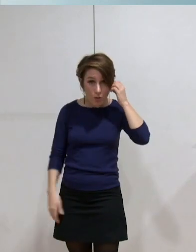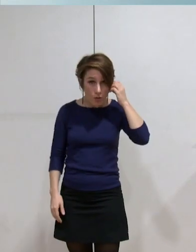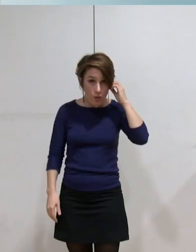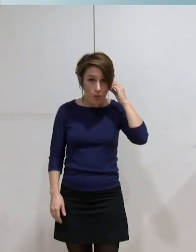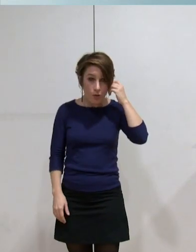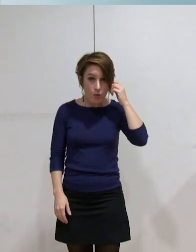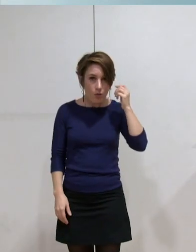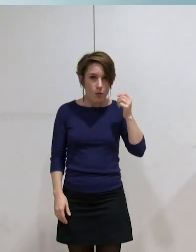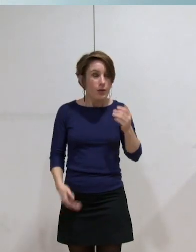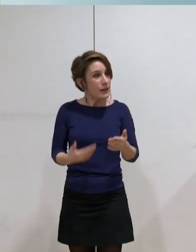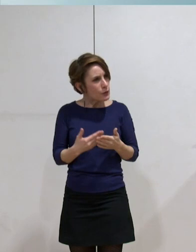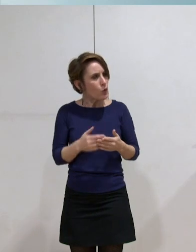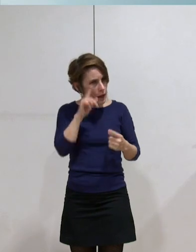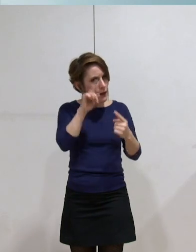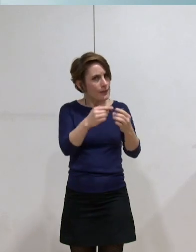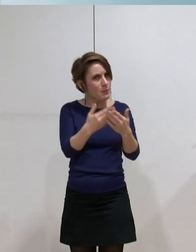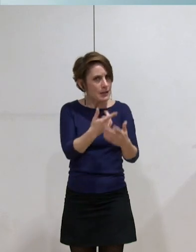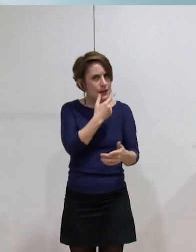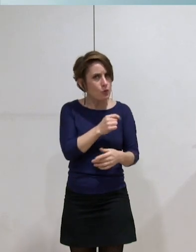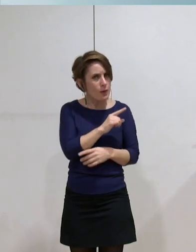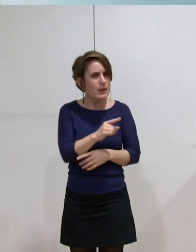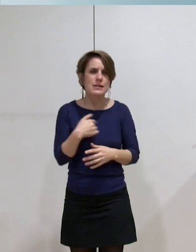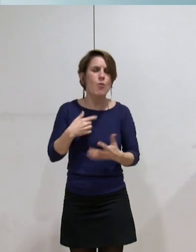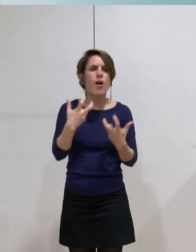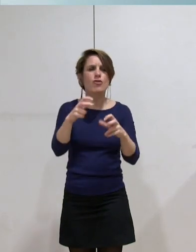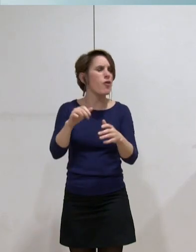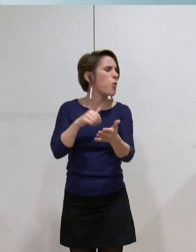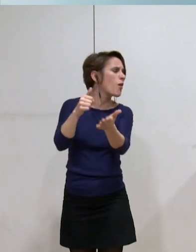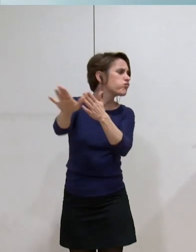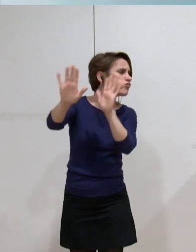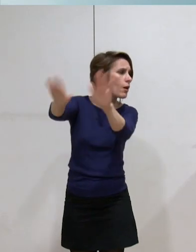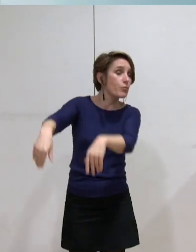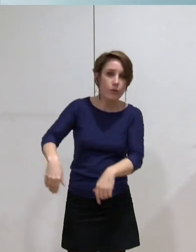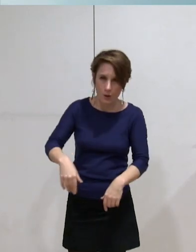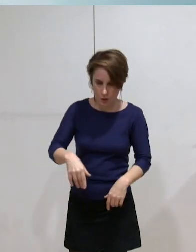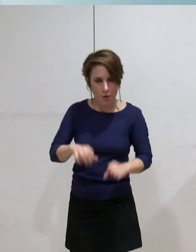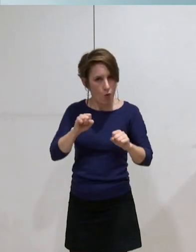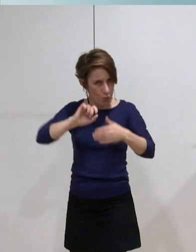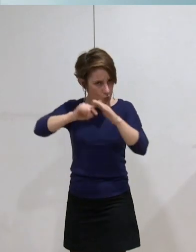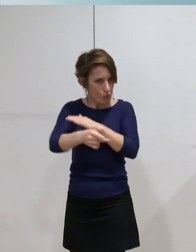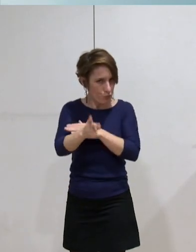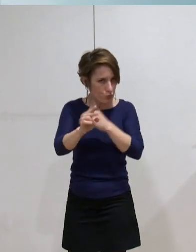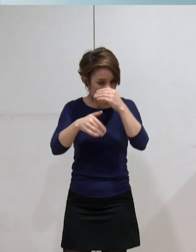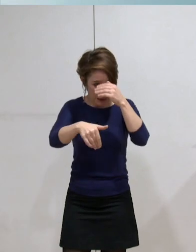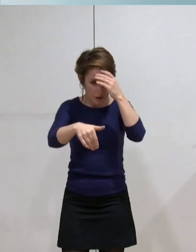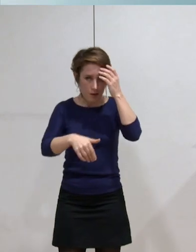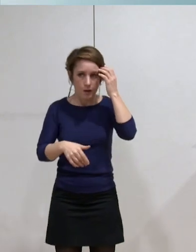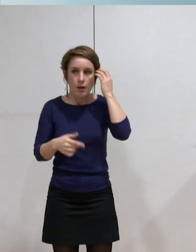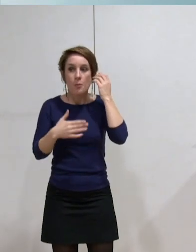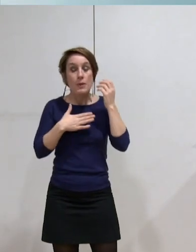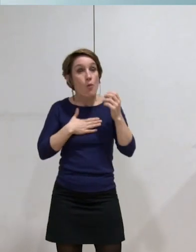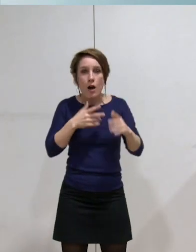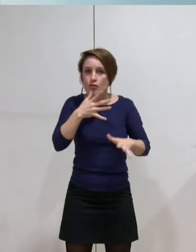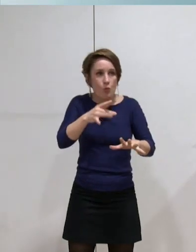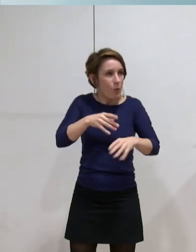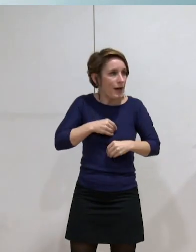questions là qui sont pas si Simp que ça et que je veux pas balayer d'un revers de main on va y revenir dans un instant je ne peux pas concevoir